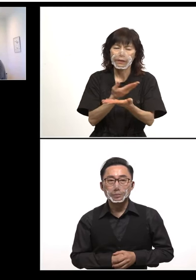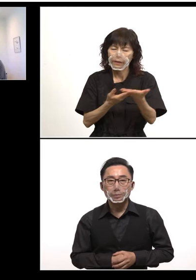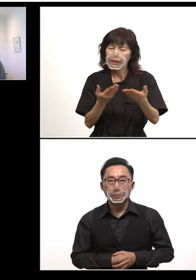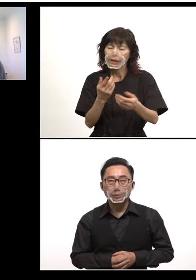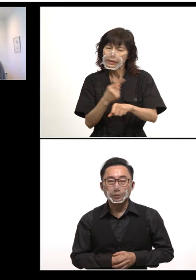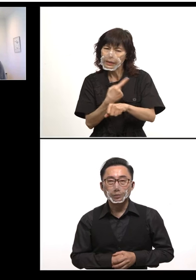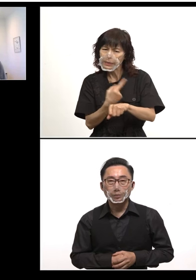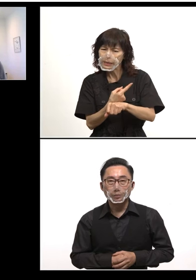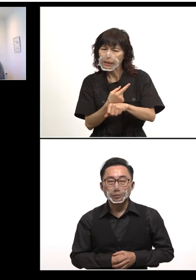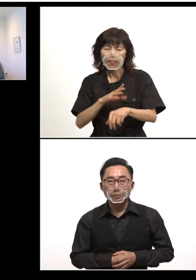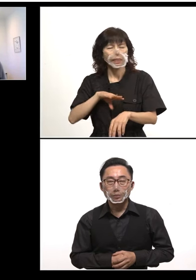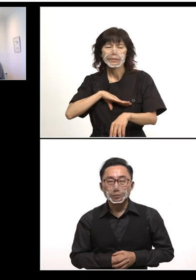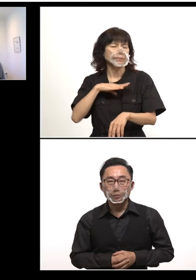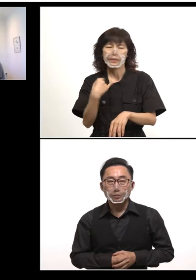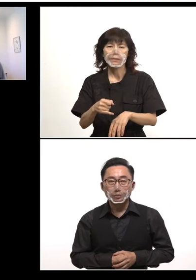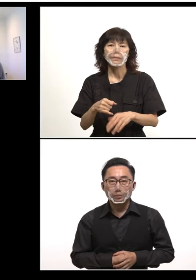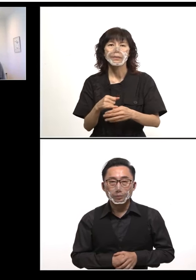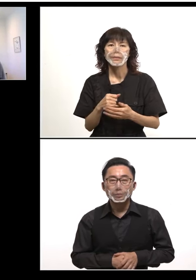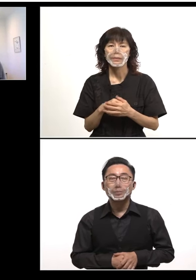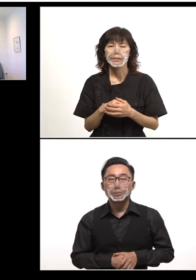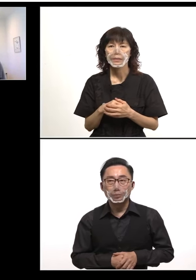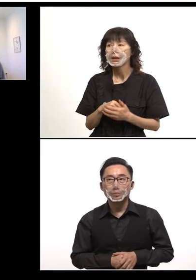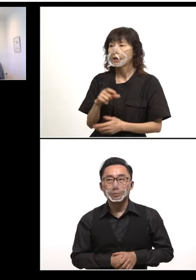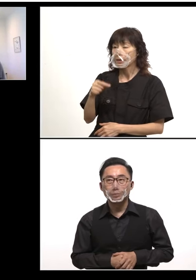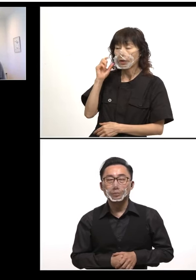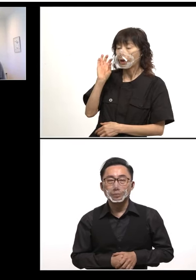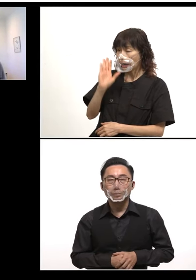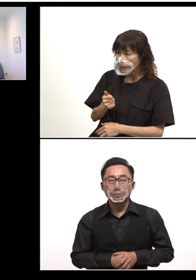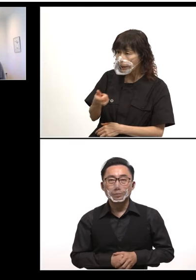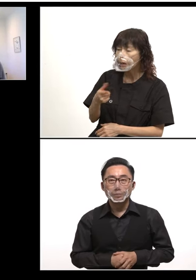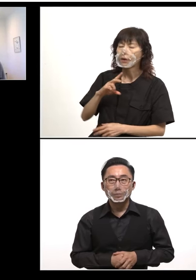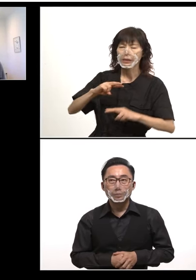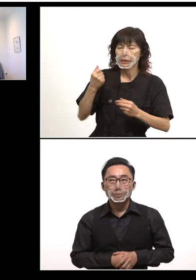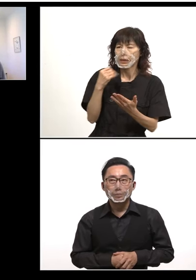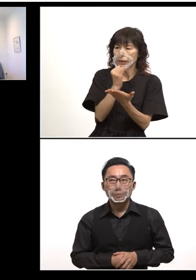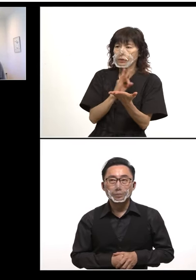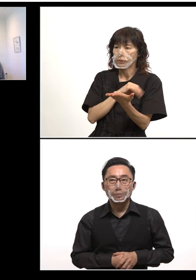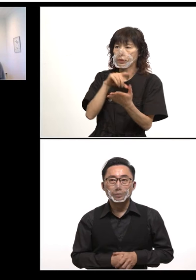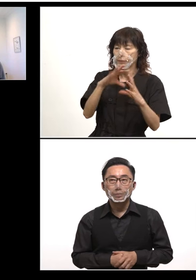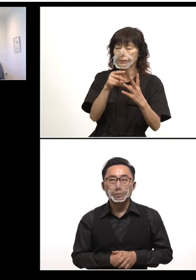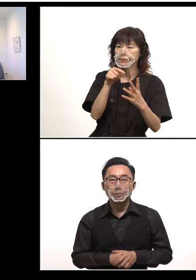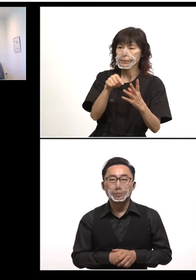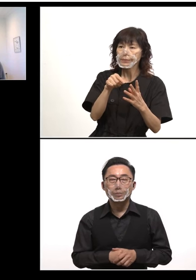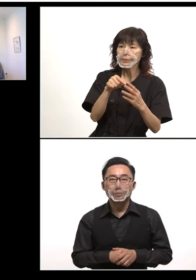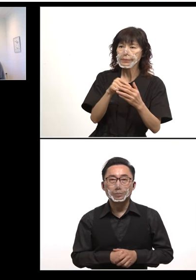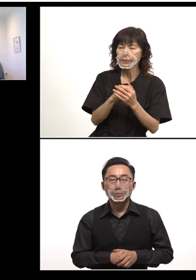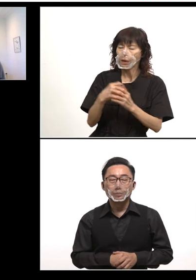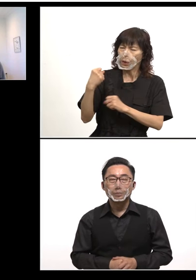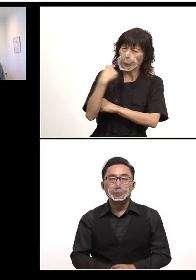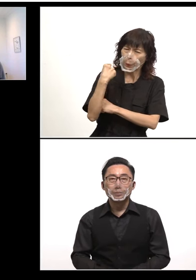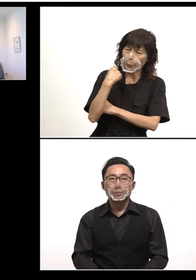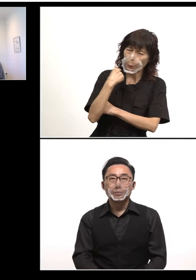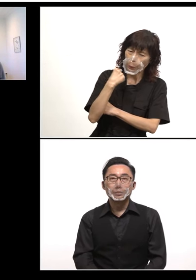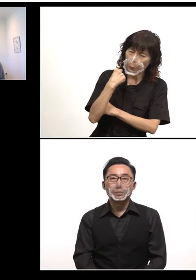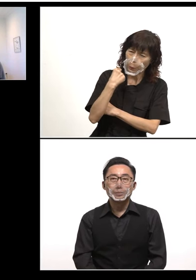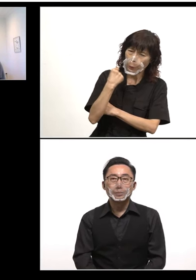時係未足夠嘅。我見到嘅係 係啊，因為例如好似我哋喺展能藝術會入邊咧，我哋係好努力咁樣，我哋